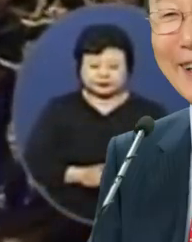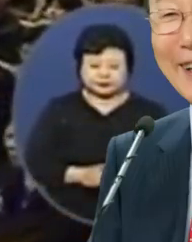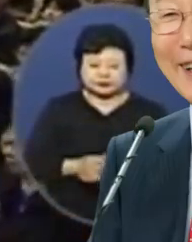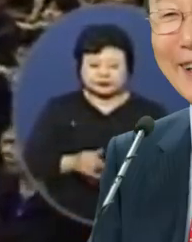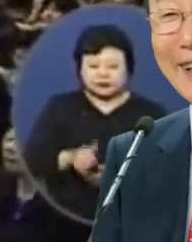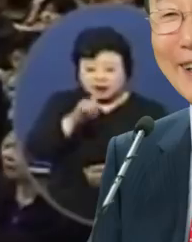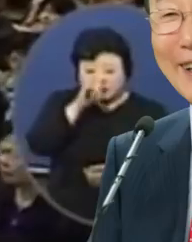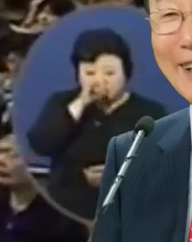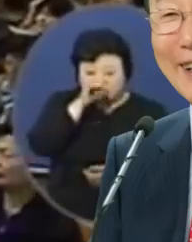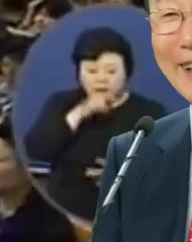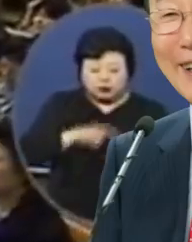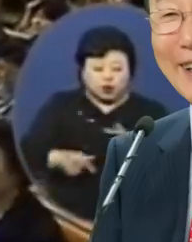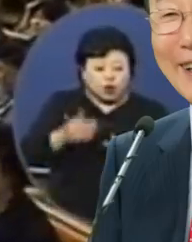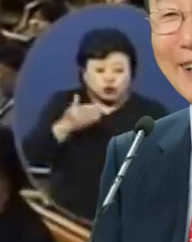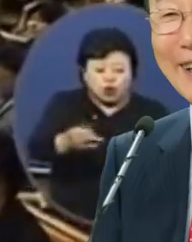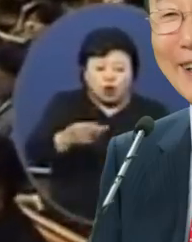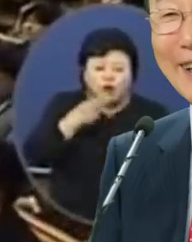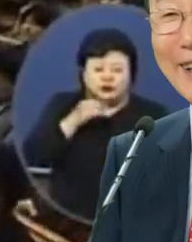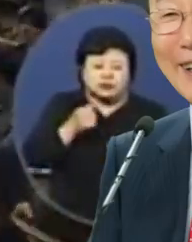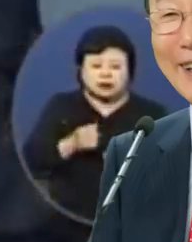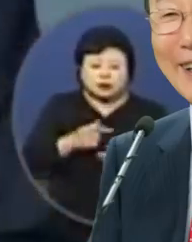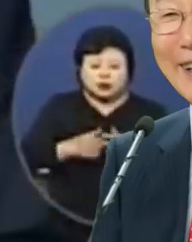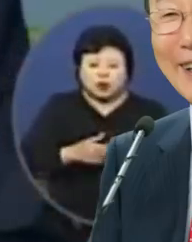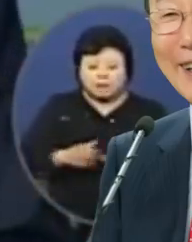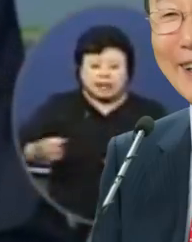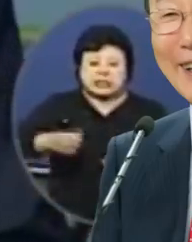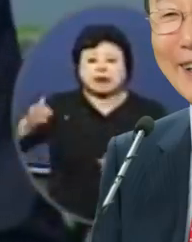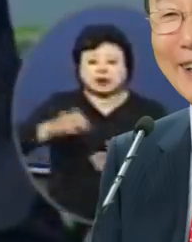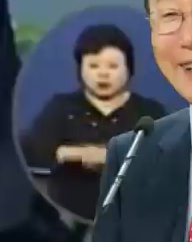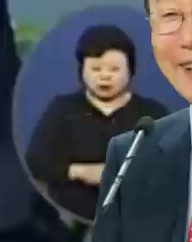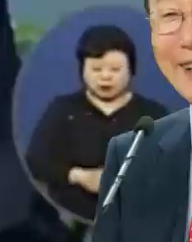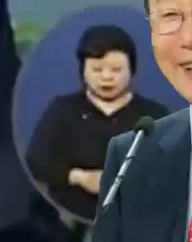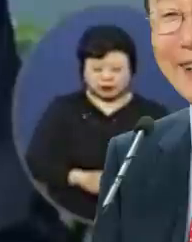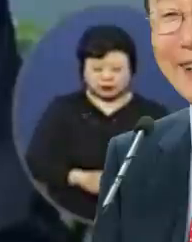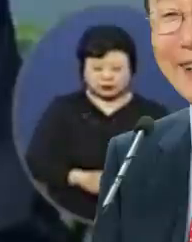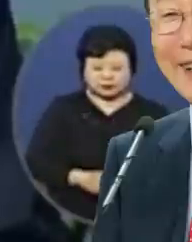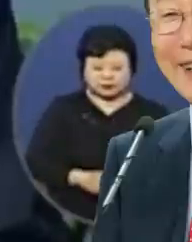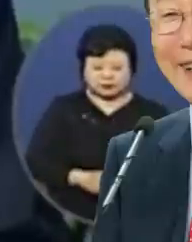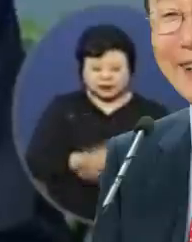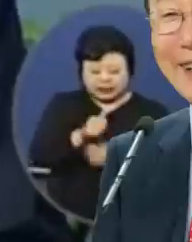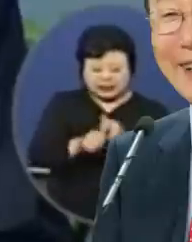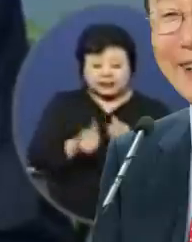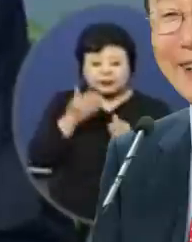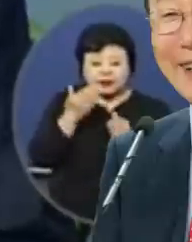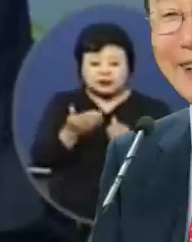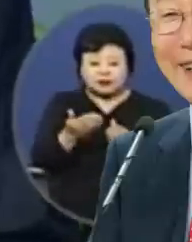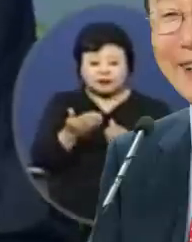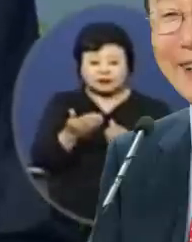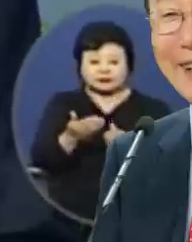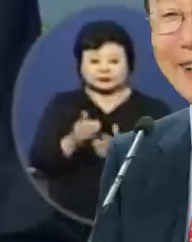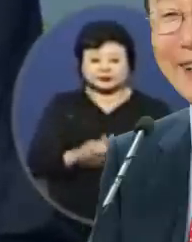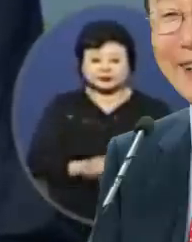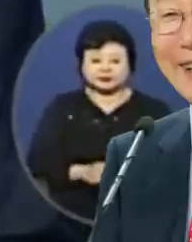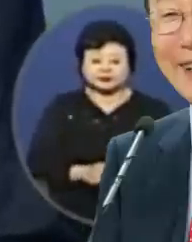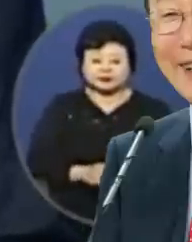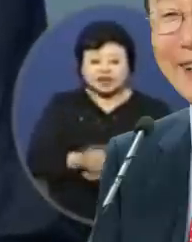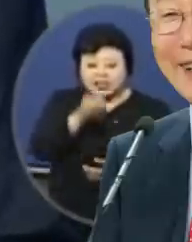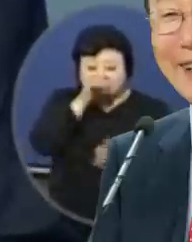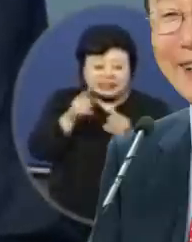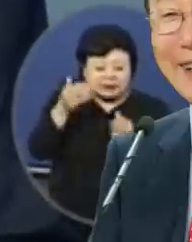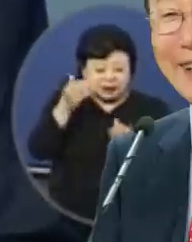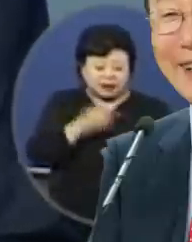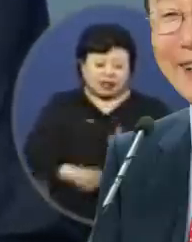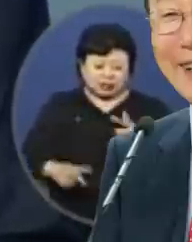있는 자는 더 주고 없는 자는 있는 것도 뺏어버리겠다. 하나님께서 있는